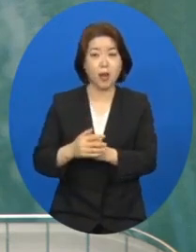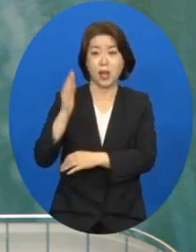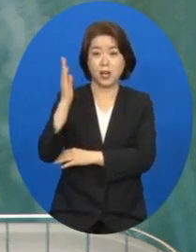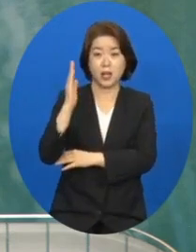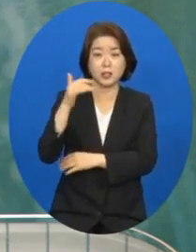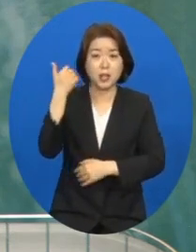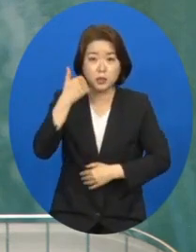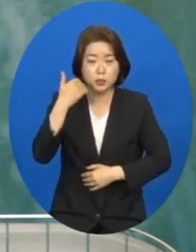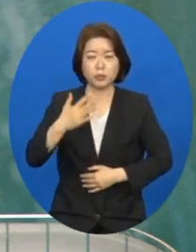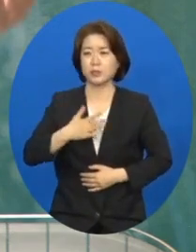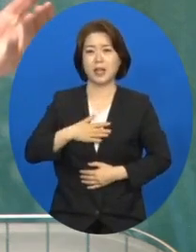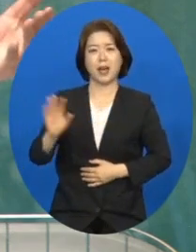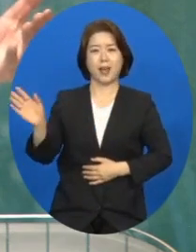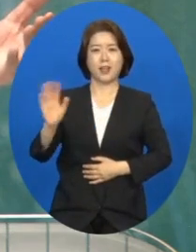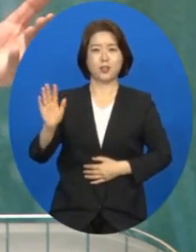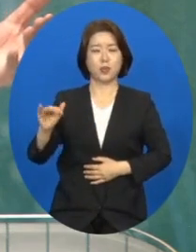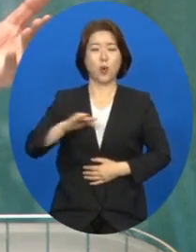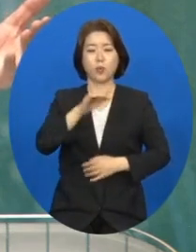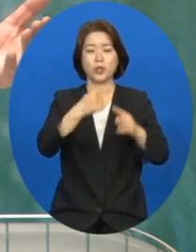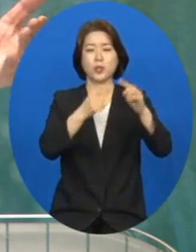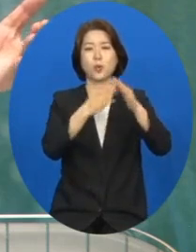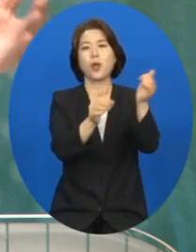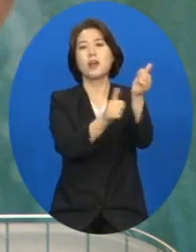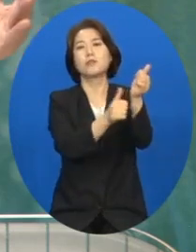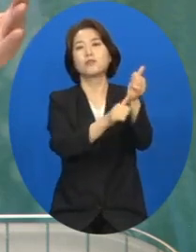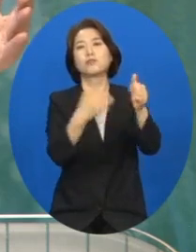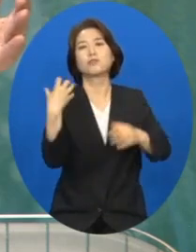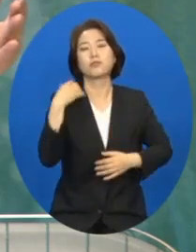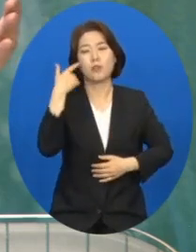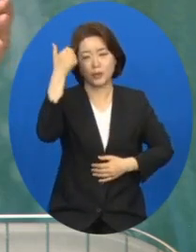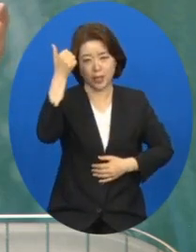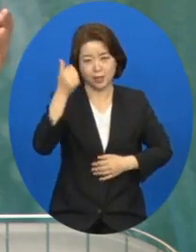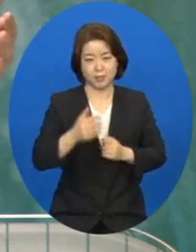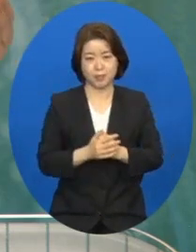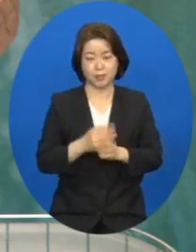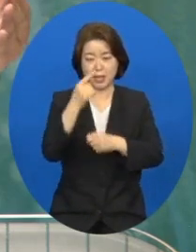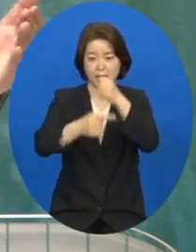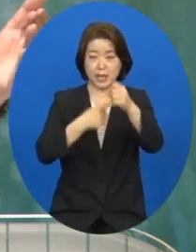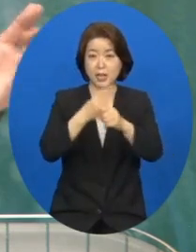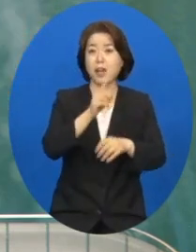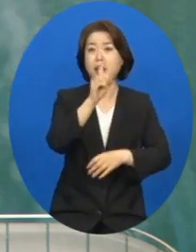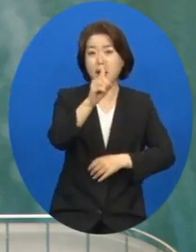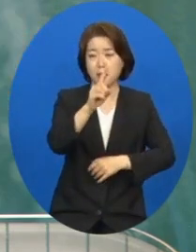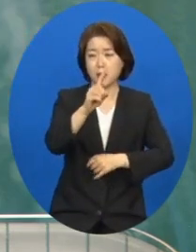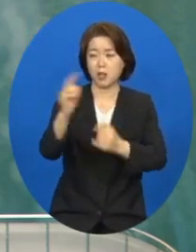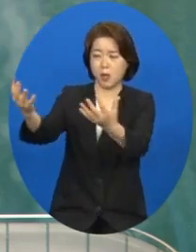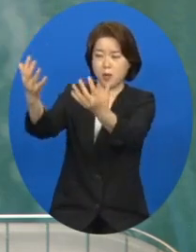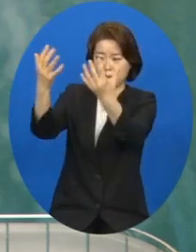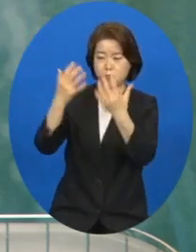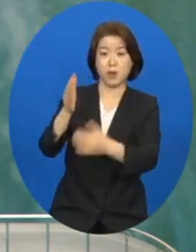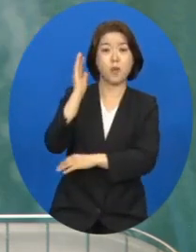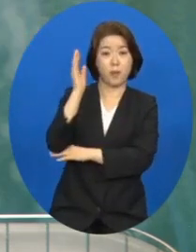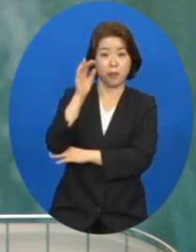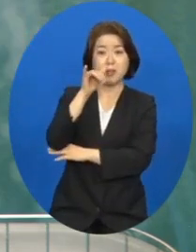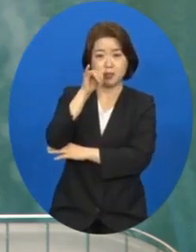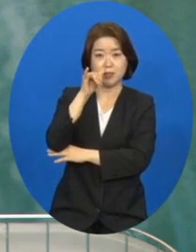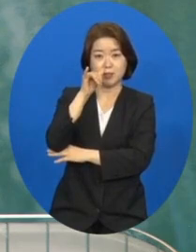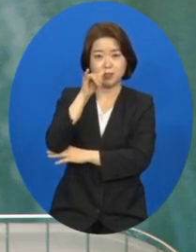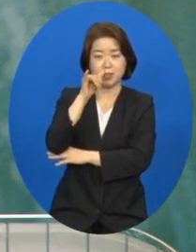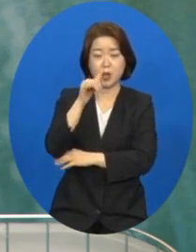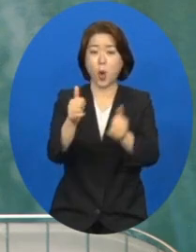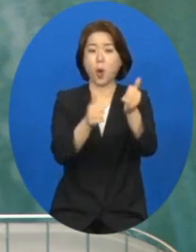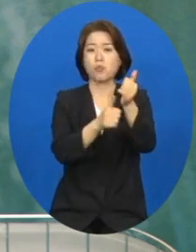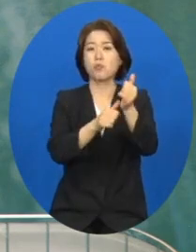제가 아니고 우리 부목사님들이었습니다. 1년에 한 번 하는 세미나입니다.